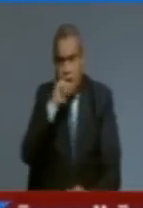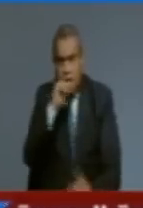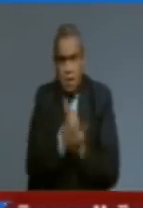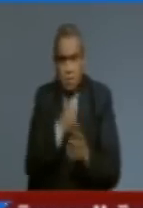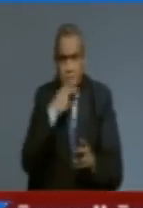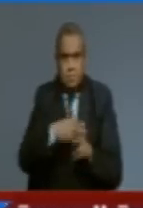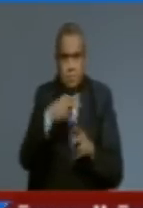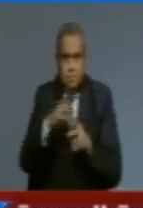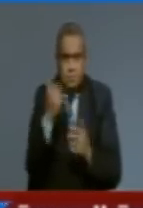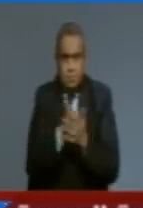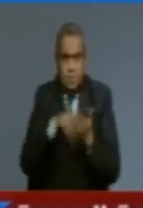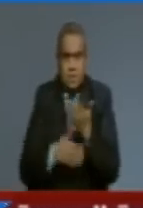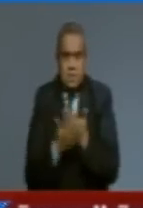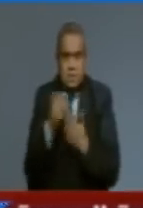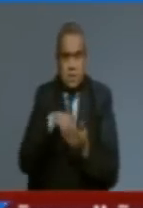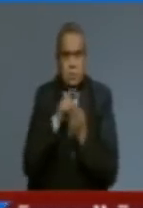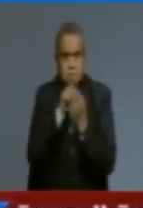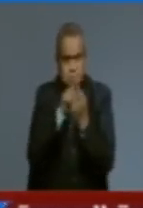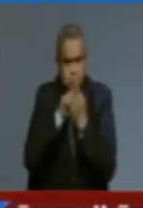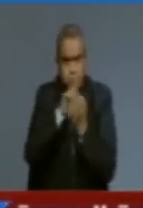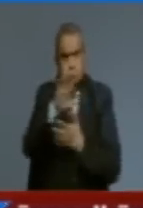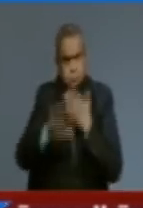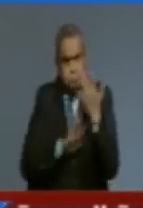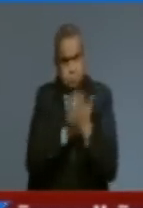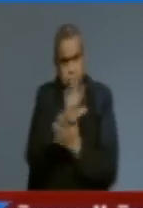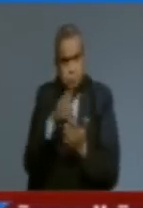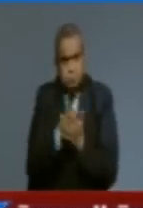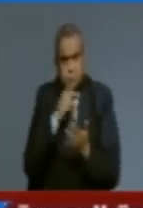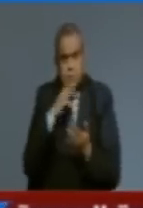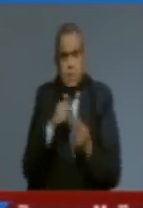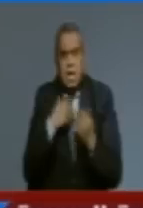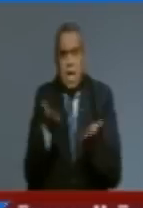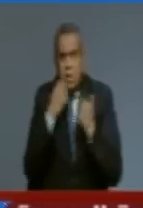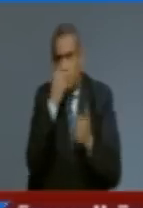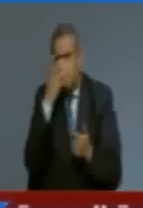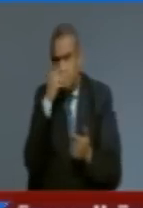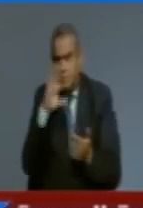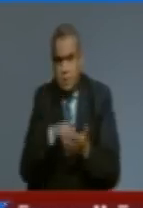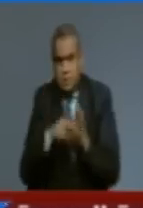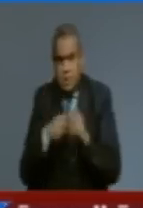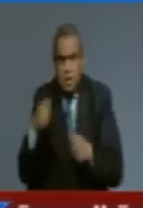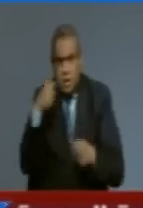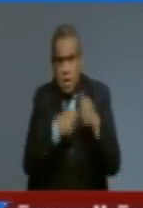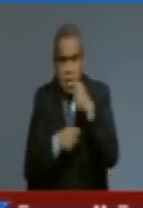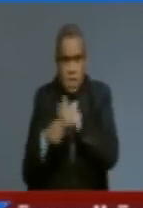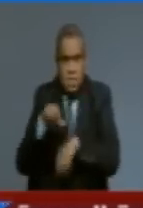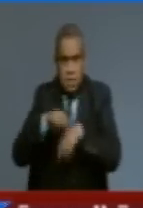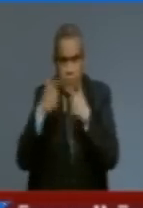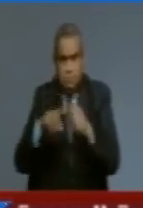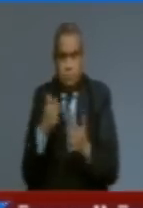ونحن نواجه أيضا أزمات في مجال المناخ. فالاقتصادات في الدول النامية